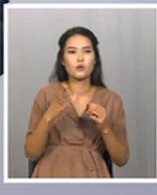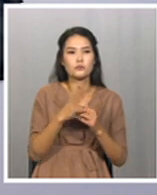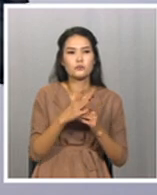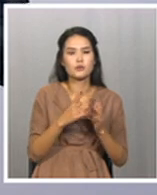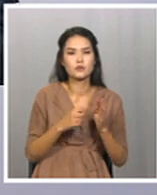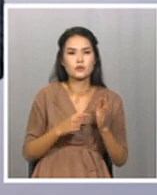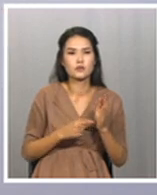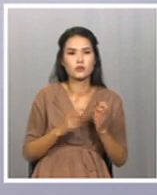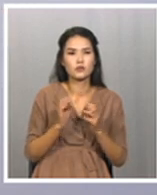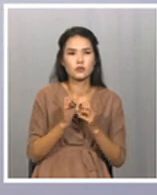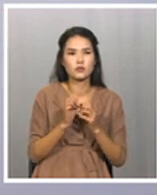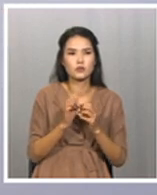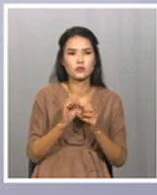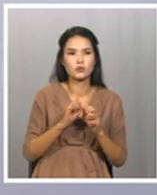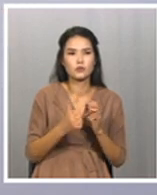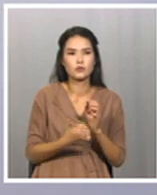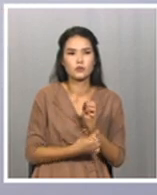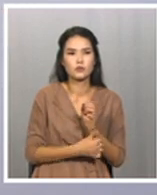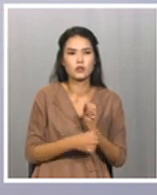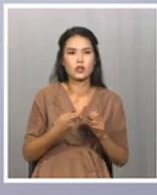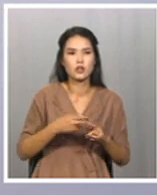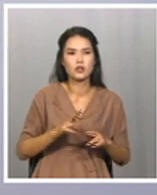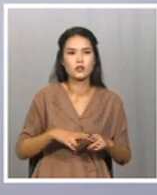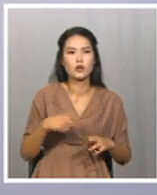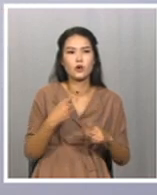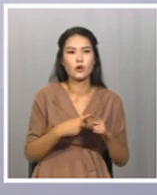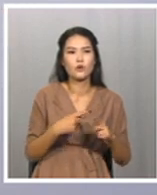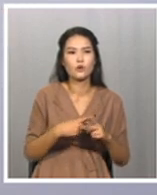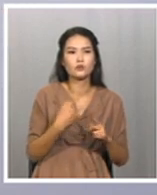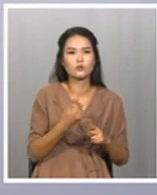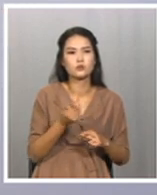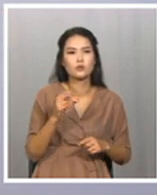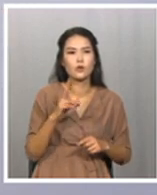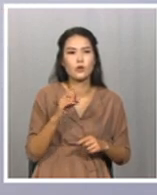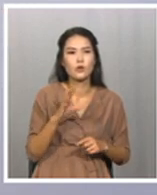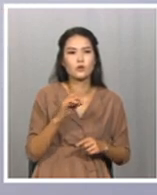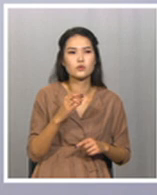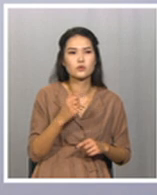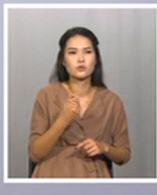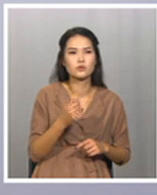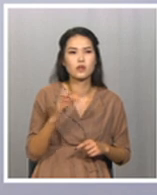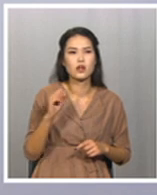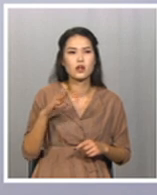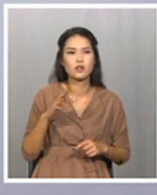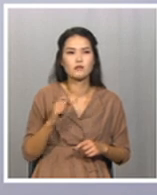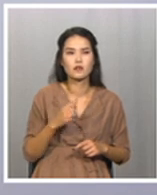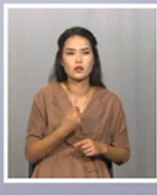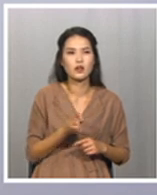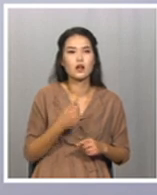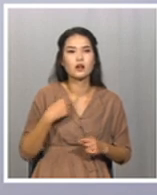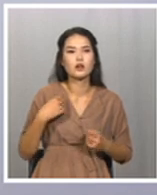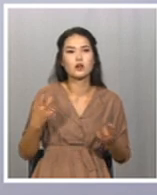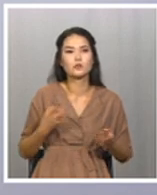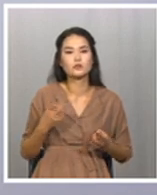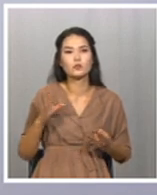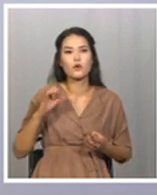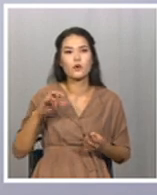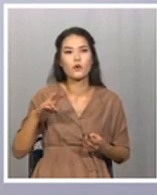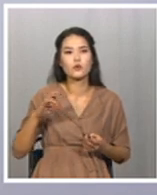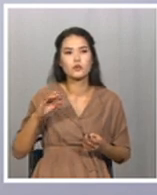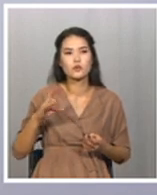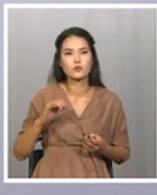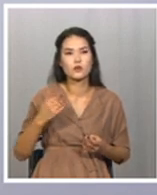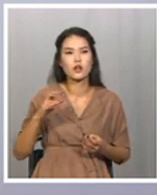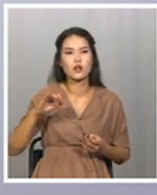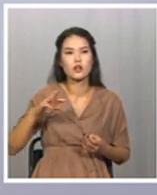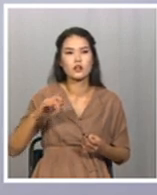Бұл косинус квадрат альфа. Ал бізге косинус альфаның мәні керек. Яғни квадратсыз. Егер косинус квадрат альфа